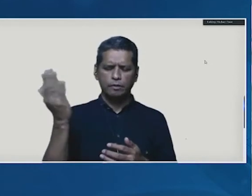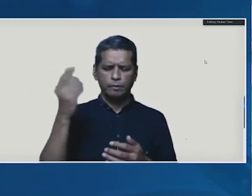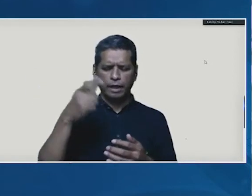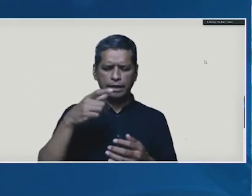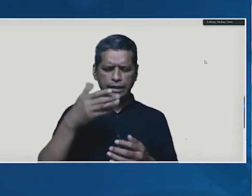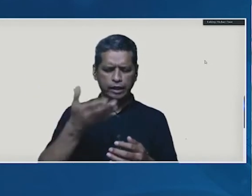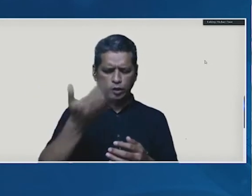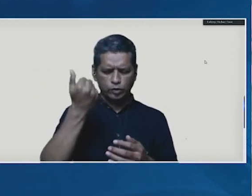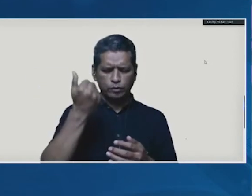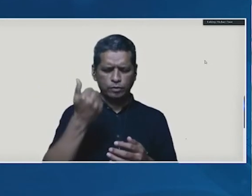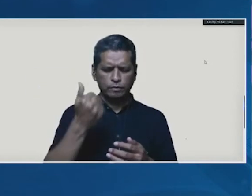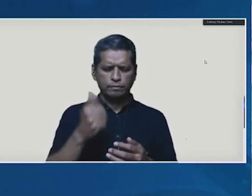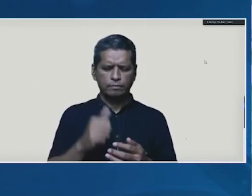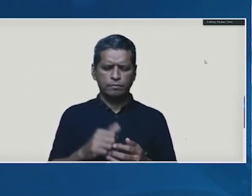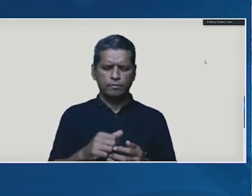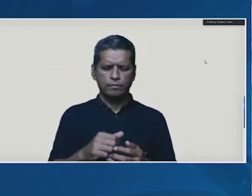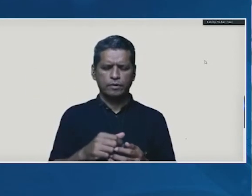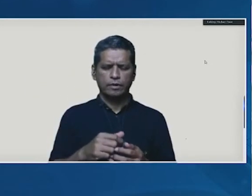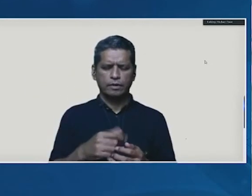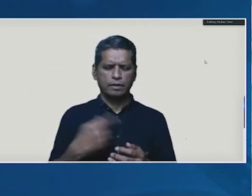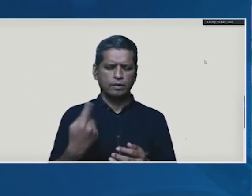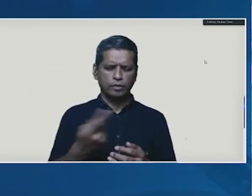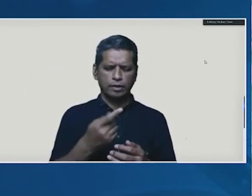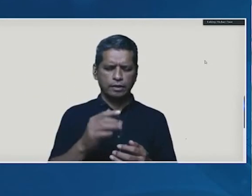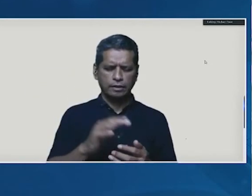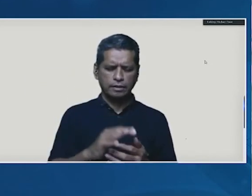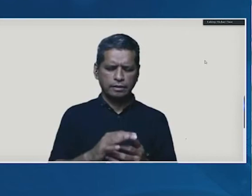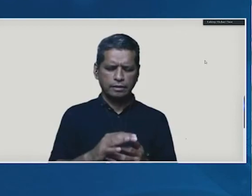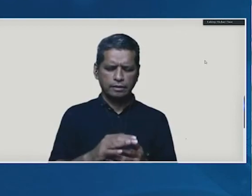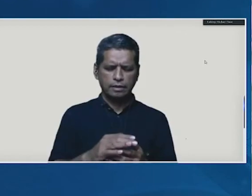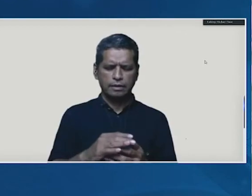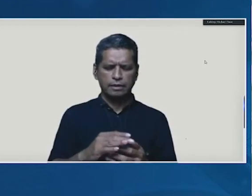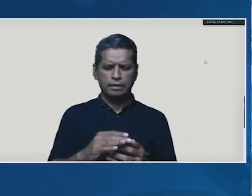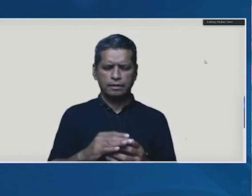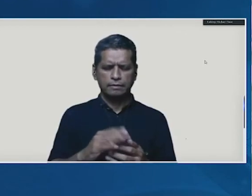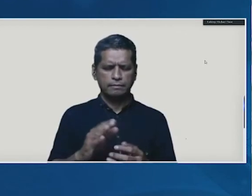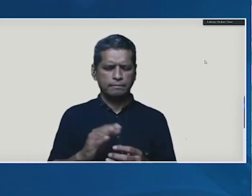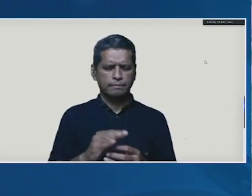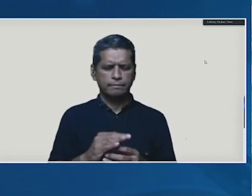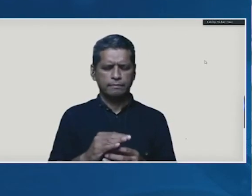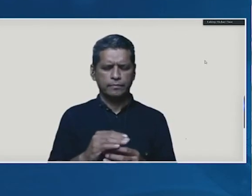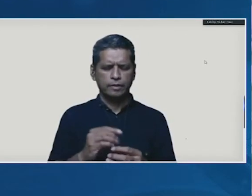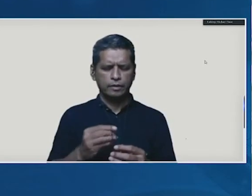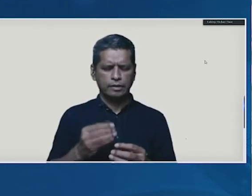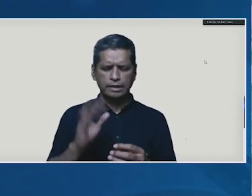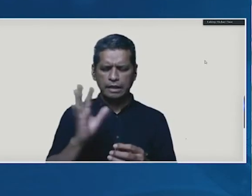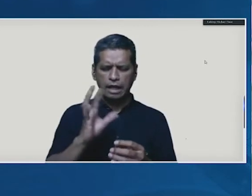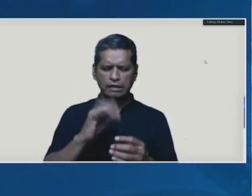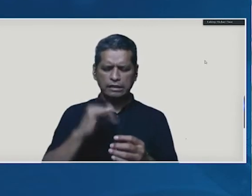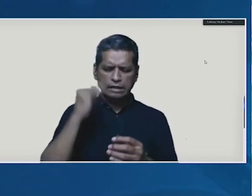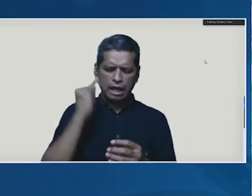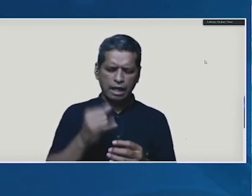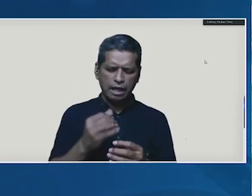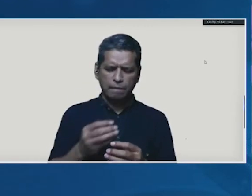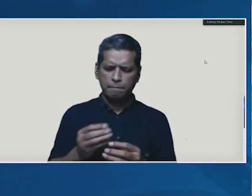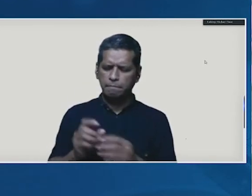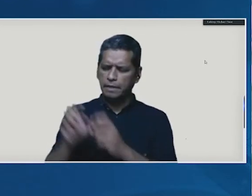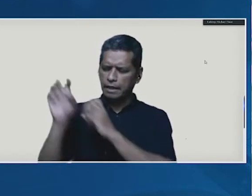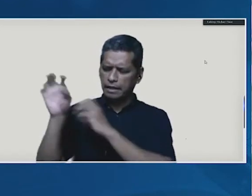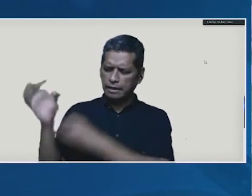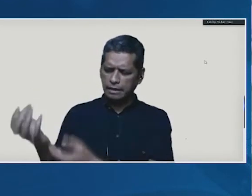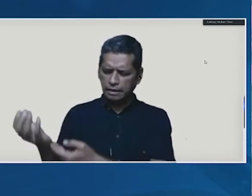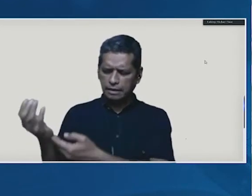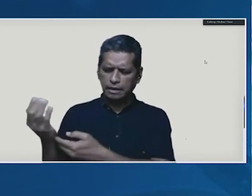kesusahan tidak kalah susahnya ketidakpastian tidak kalah meresahkan kebingungan tidak kau laut